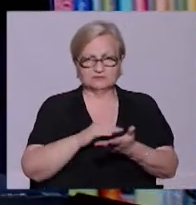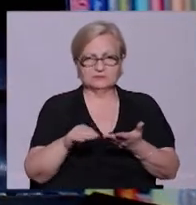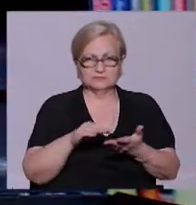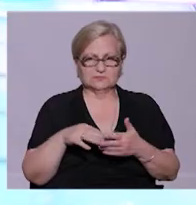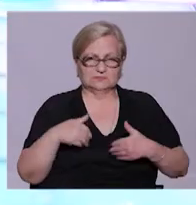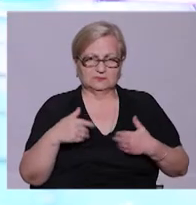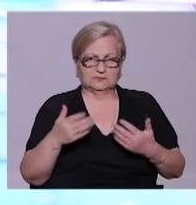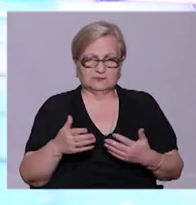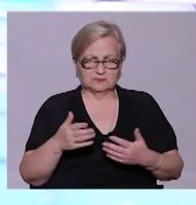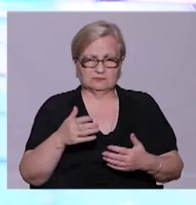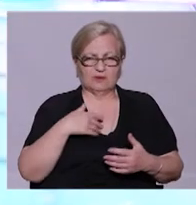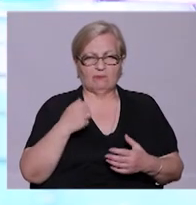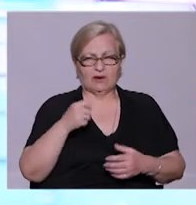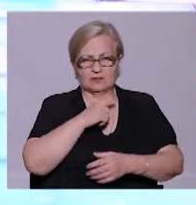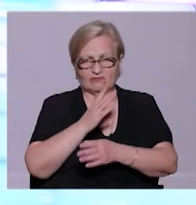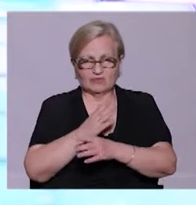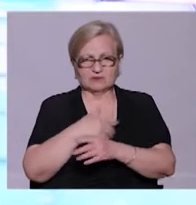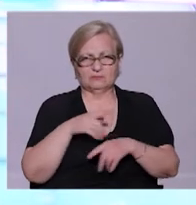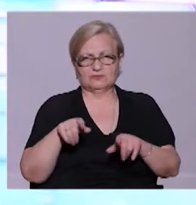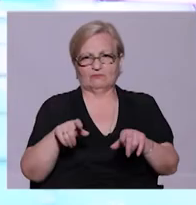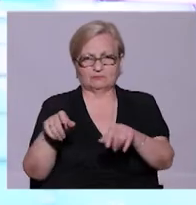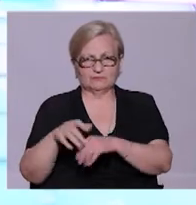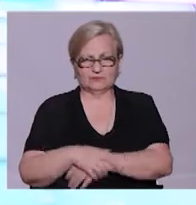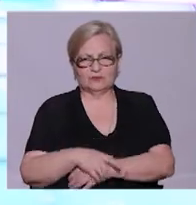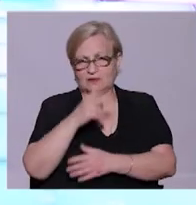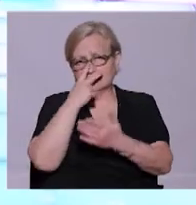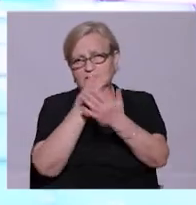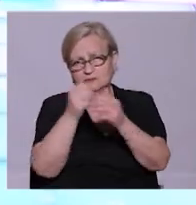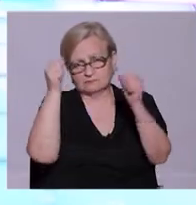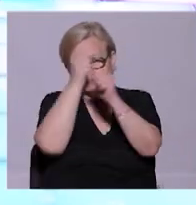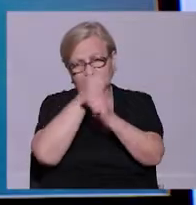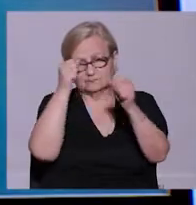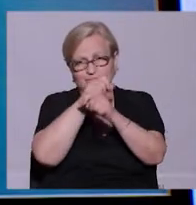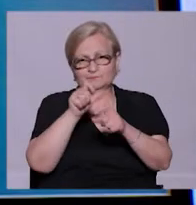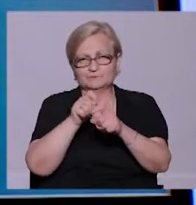მაგრა ვარ, დავრბი ვარ. აი თქვენც რომ დაინახოთ ეს წერილი.